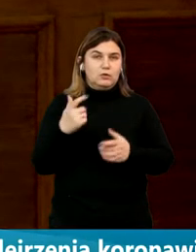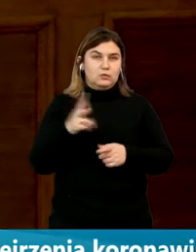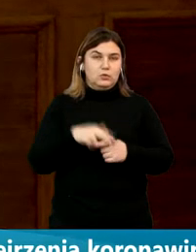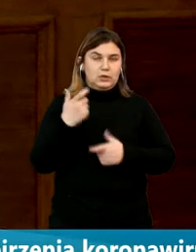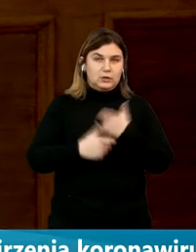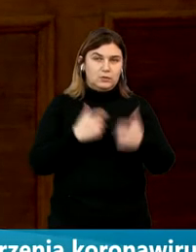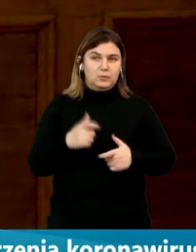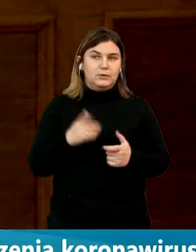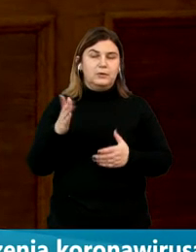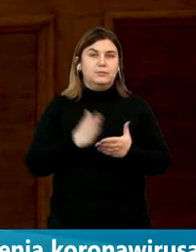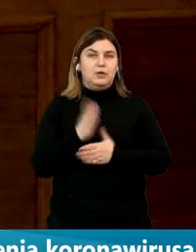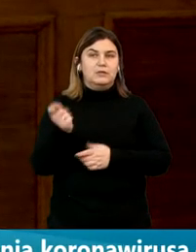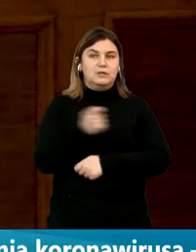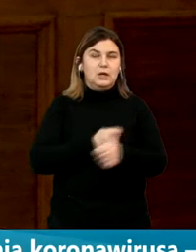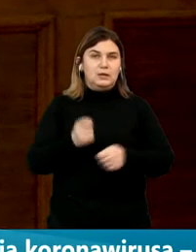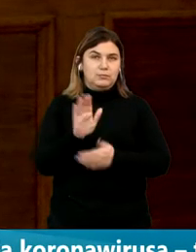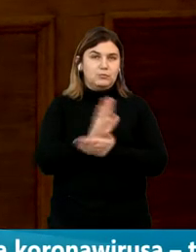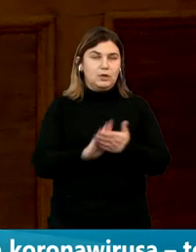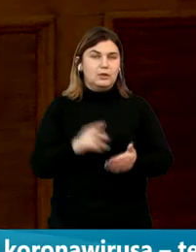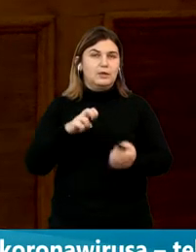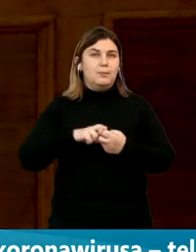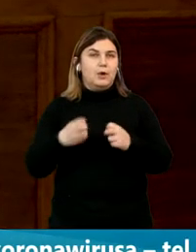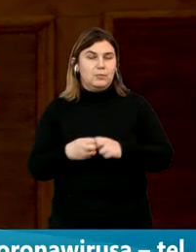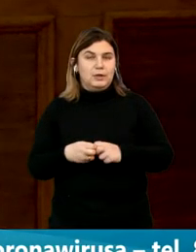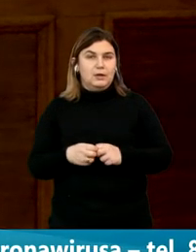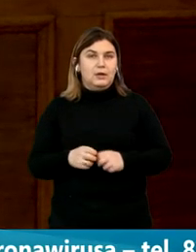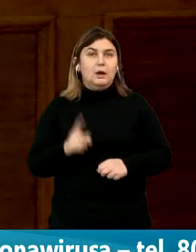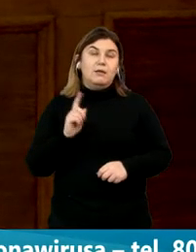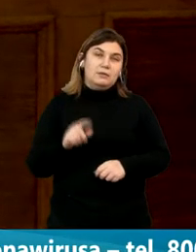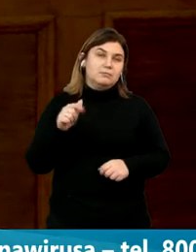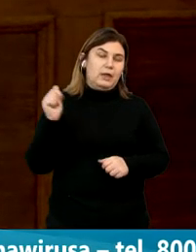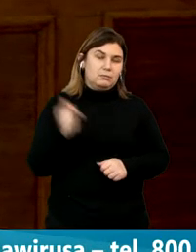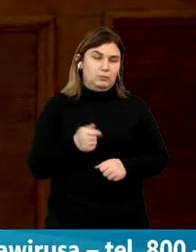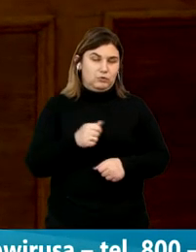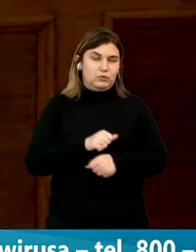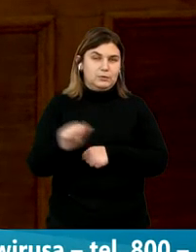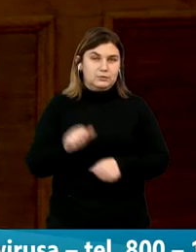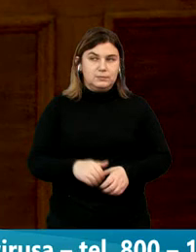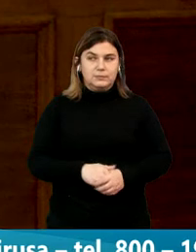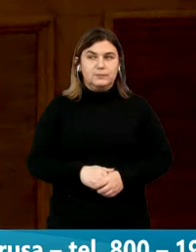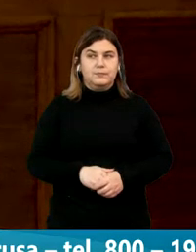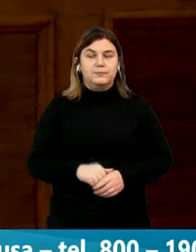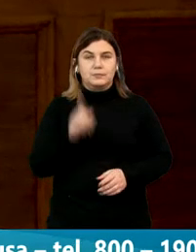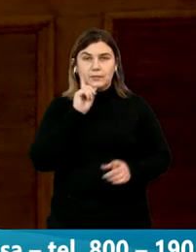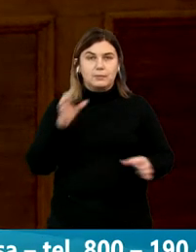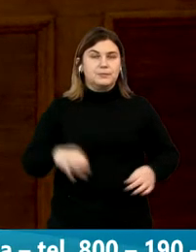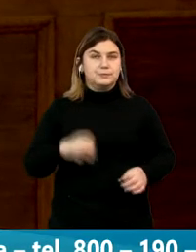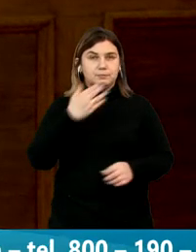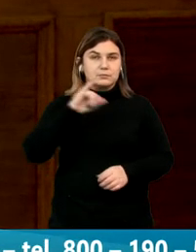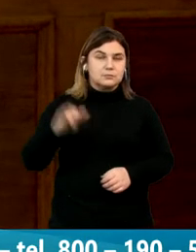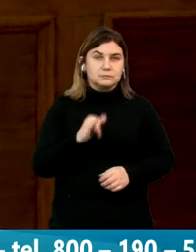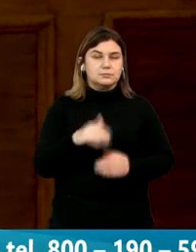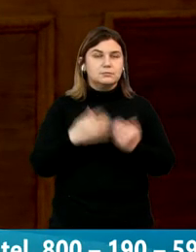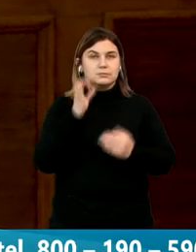i właśnie poprzez ten jarmark. Więc przepraszam za utrudnienia, ale tak musi niestety w tym czasie być. Pan Maciej. Dzień dobry,